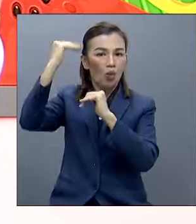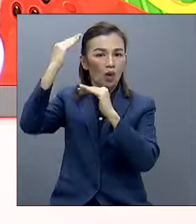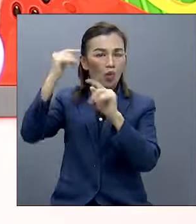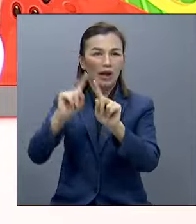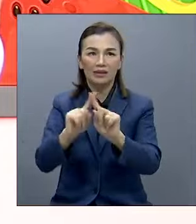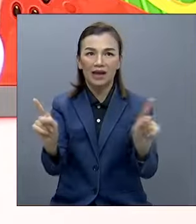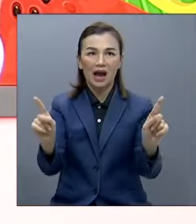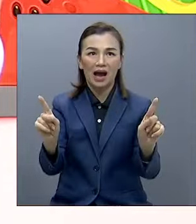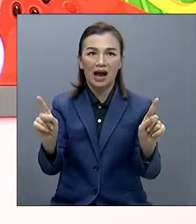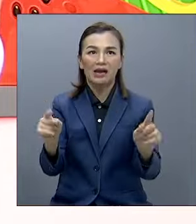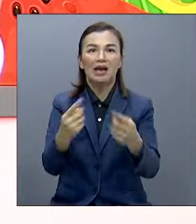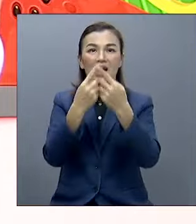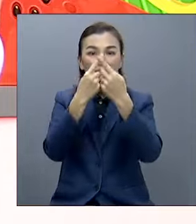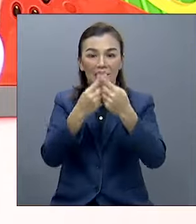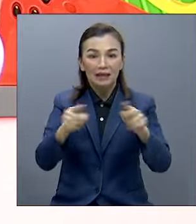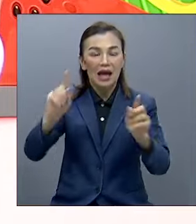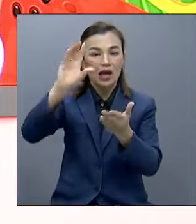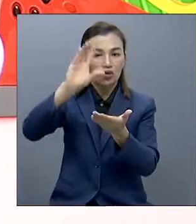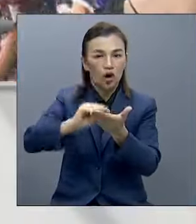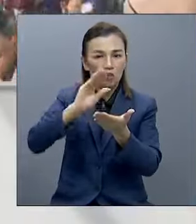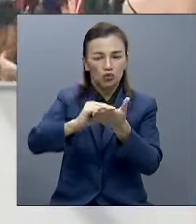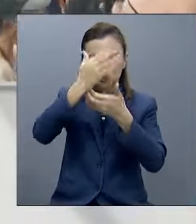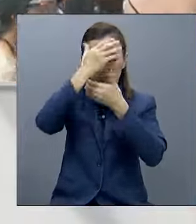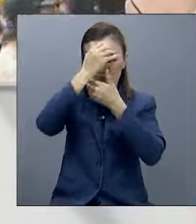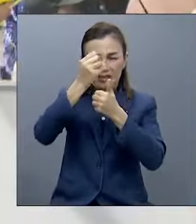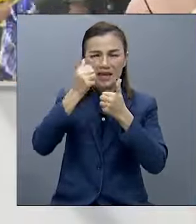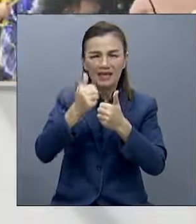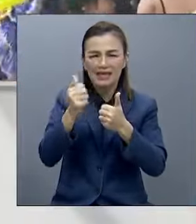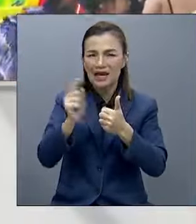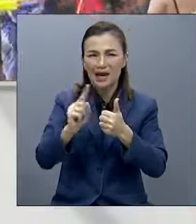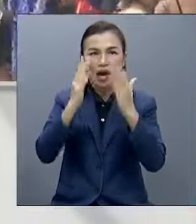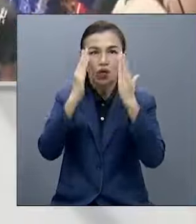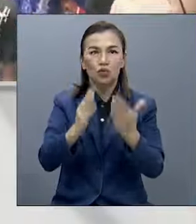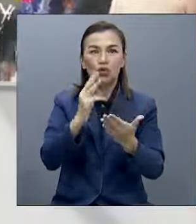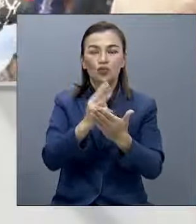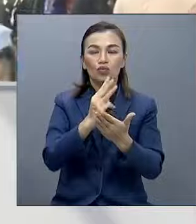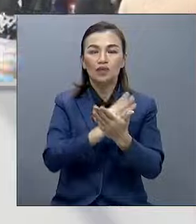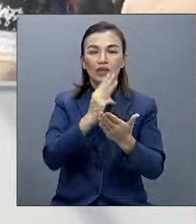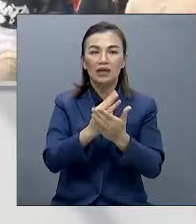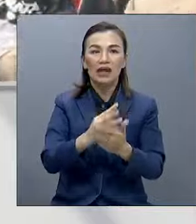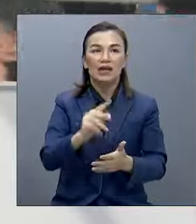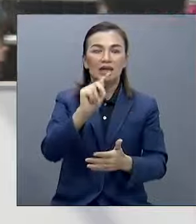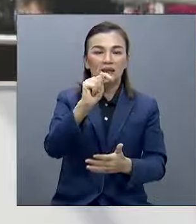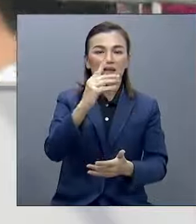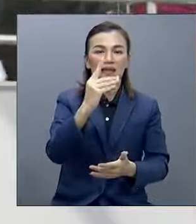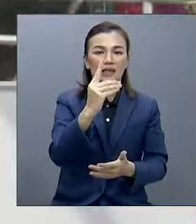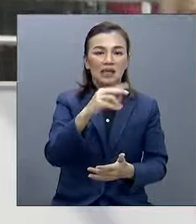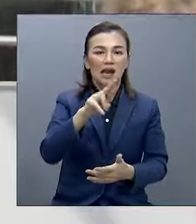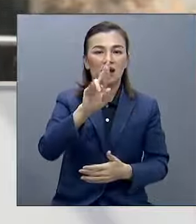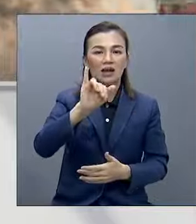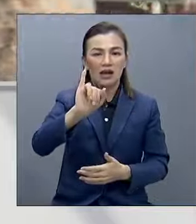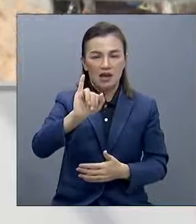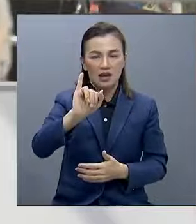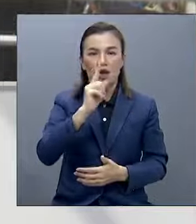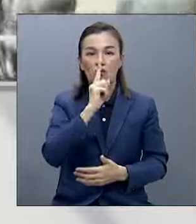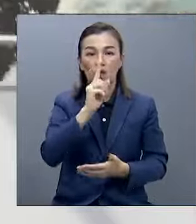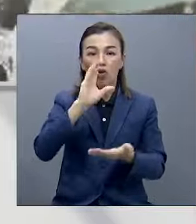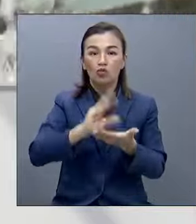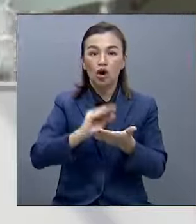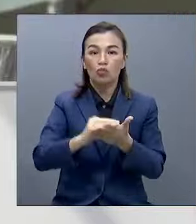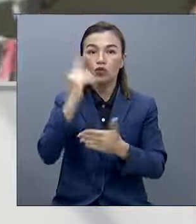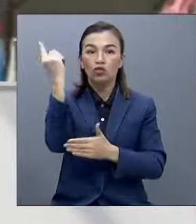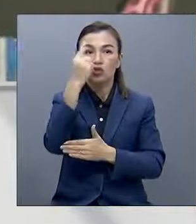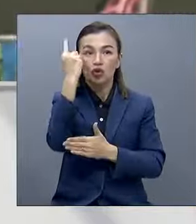กันแต่ก็มีข้อมูลที่น่าสนใจจากนักวิชาการอาวุโสtdriเค้าให้ข้อมูลบอกว่าตัวเลขนักท่องเที่ยวไตรมาส